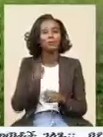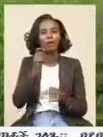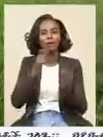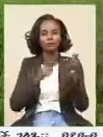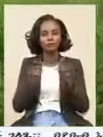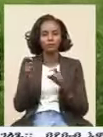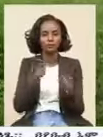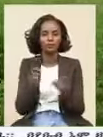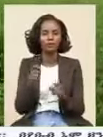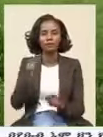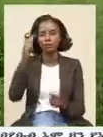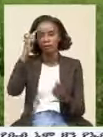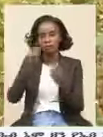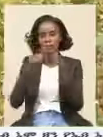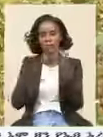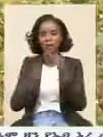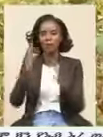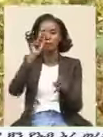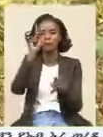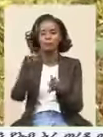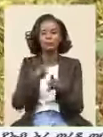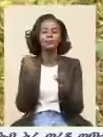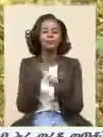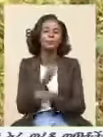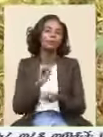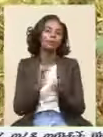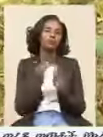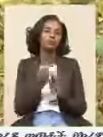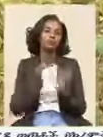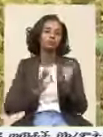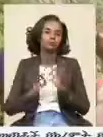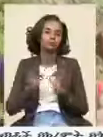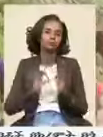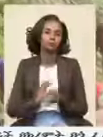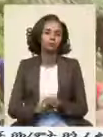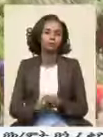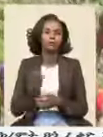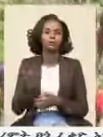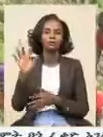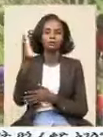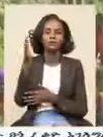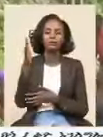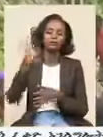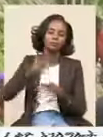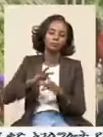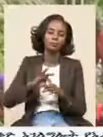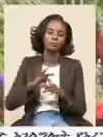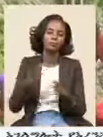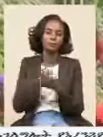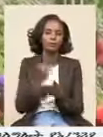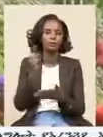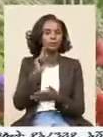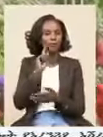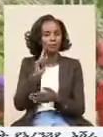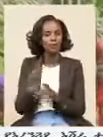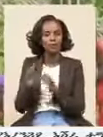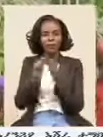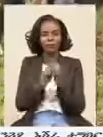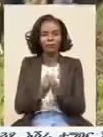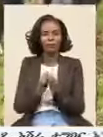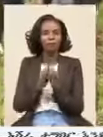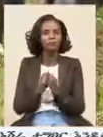አስተዳዳሪው ከቅድ በላይ ለማሳካት እየተሰራ መሆኑንም አስረድተዋል። ከዚህ ተከላ የምንወስደው ምንድነው? አንደኛው አብሮነትን